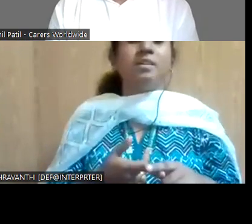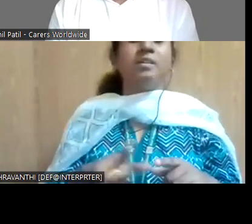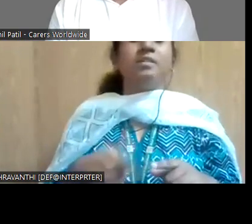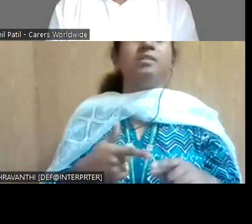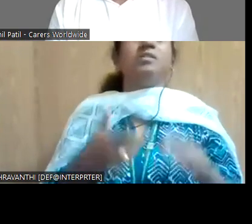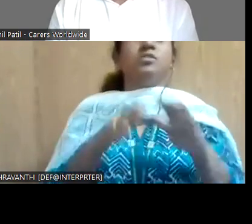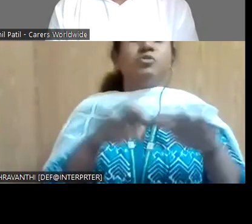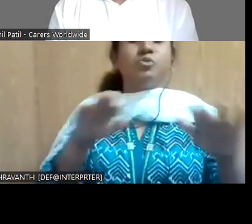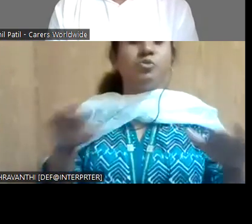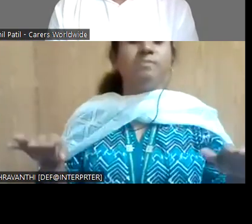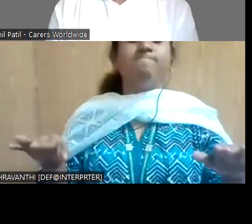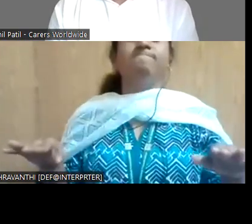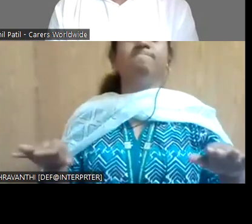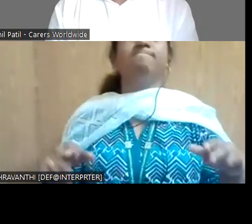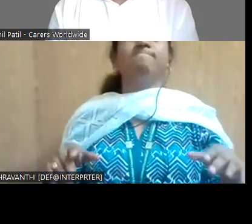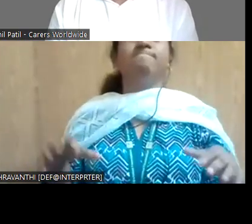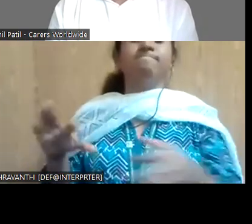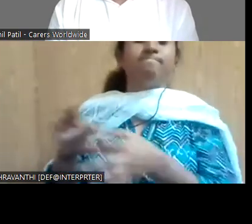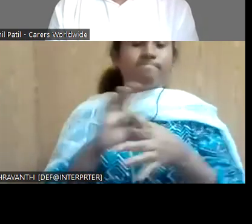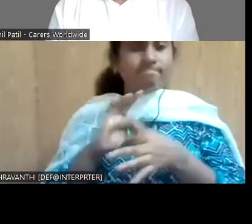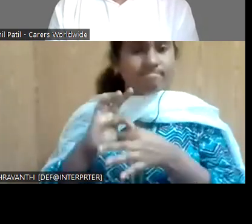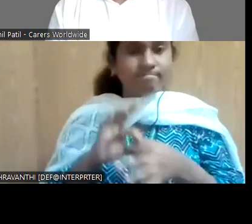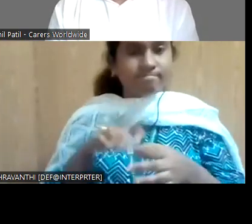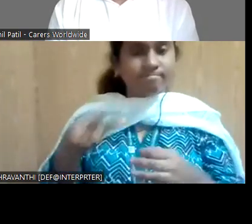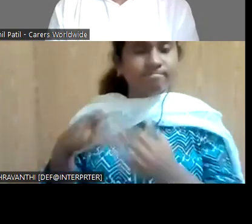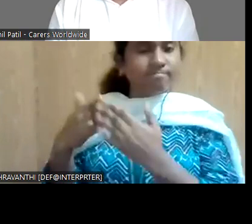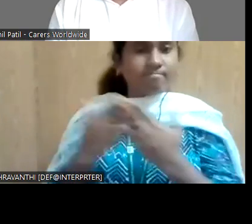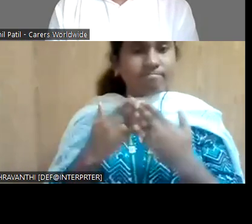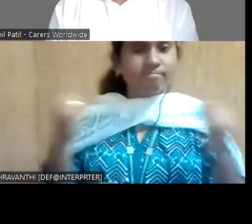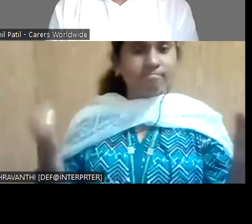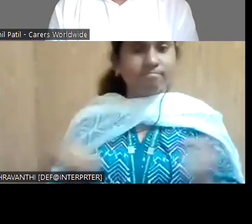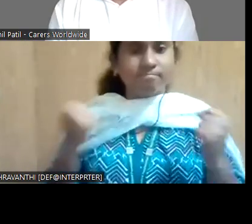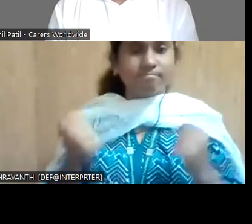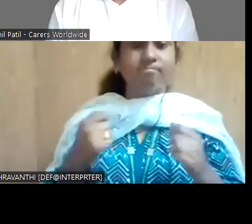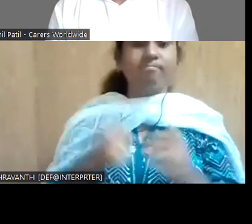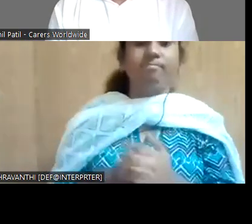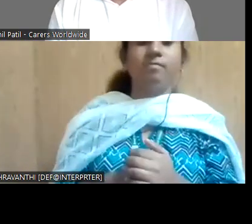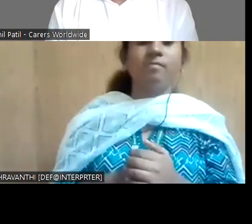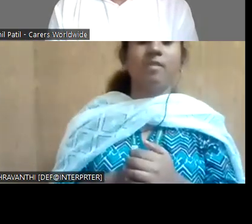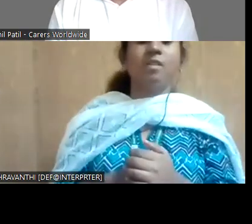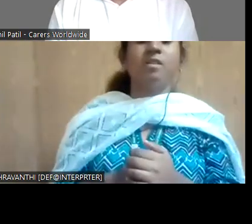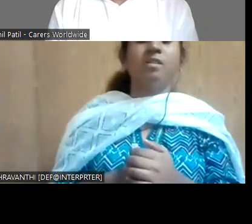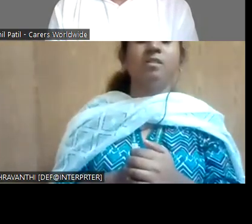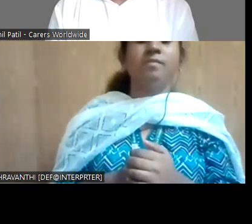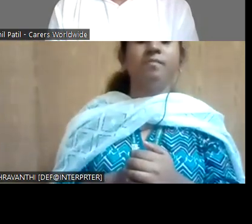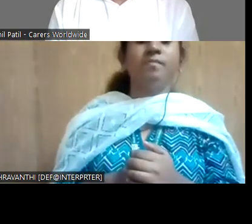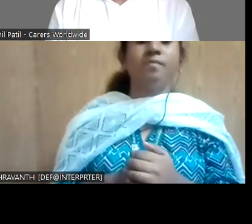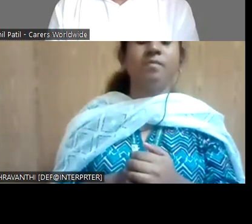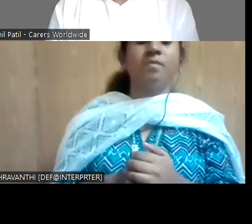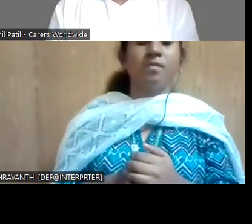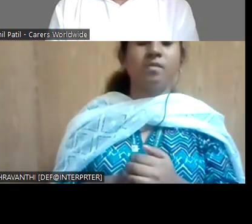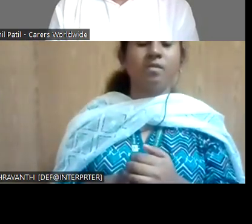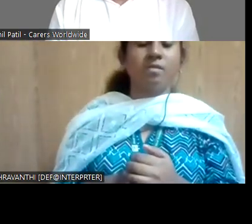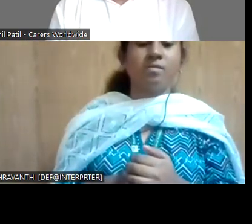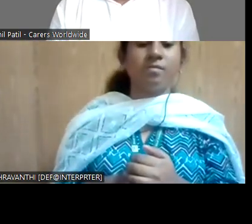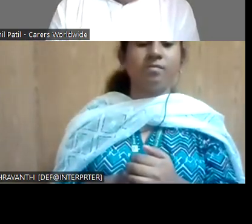जो वर्क कर रहे हैं कि वो अच्छा हो जाए और हमें जो समाज में मतलब जो रेपुटेशन है या जो हमें लोग अच्छे से देखें